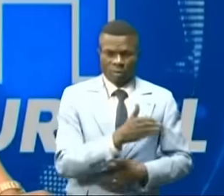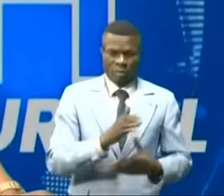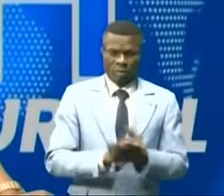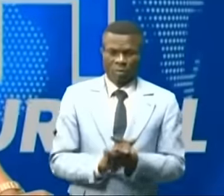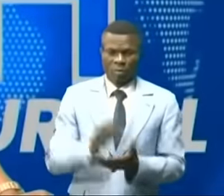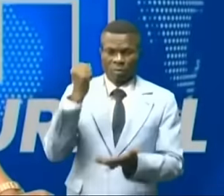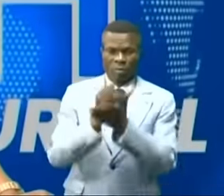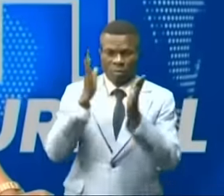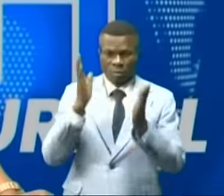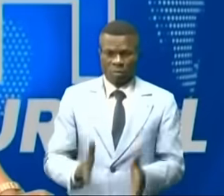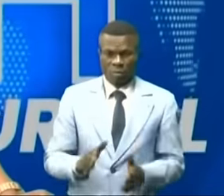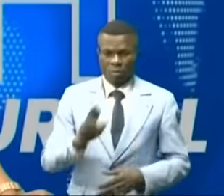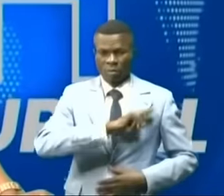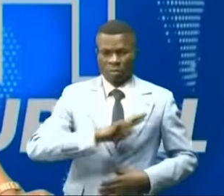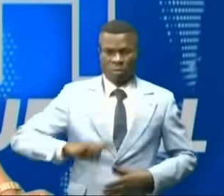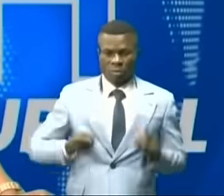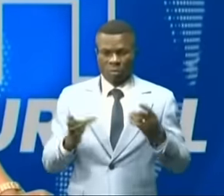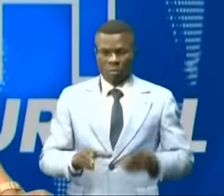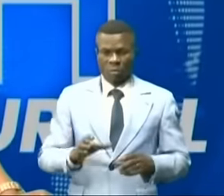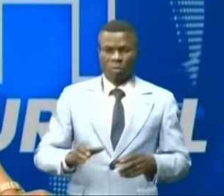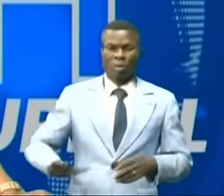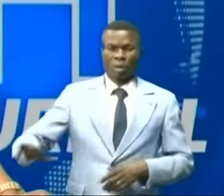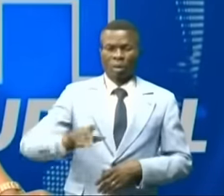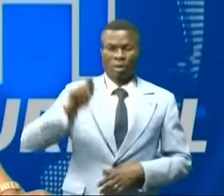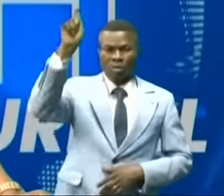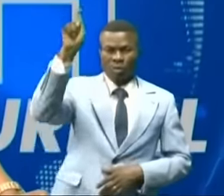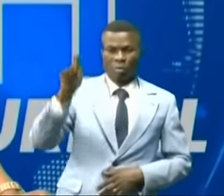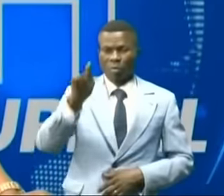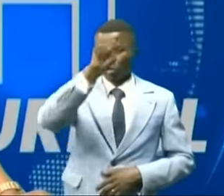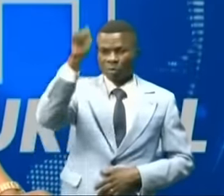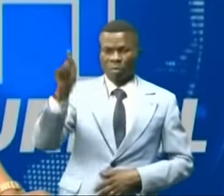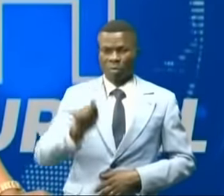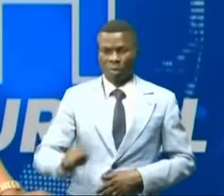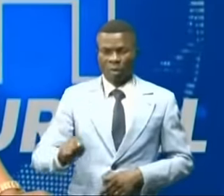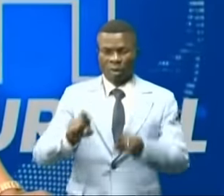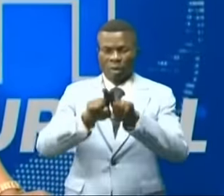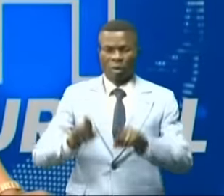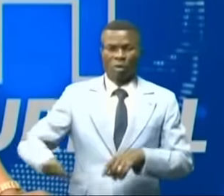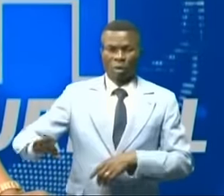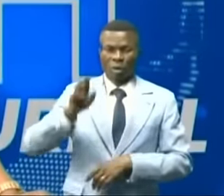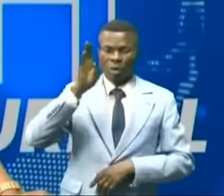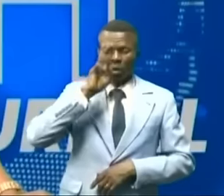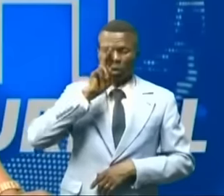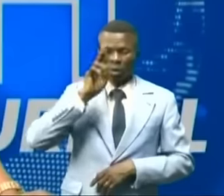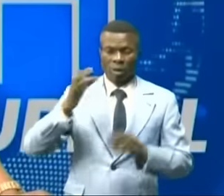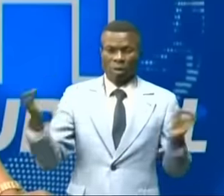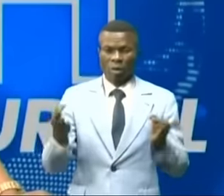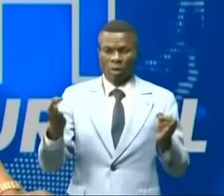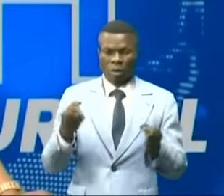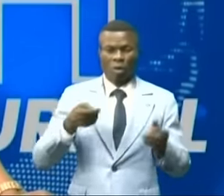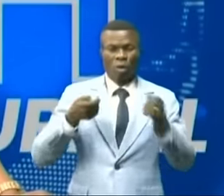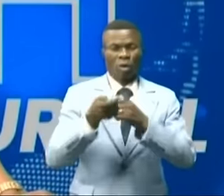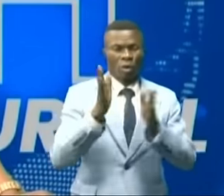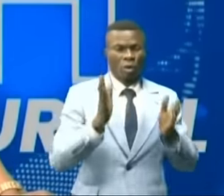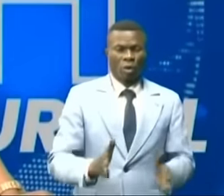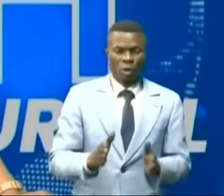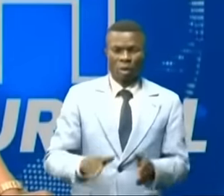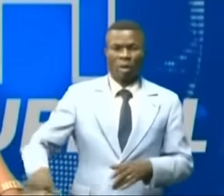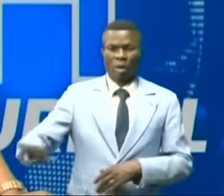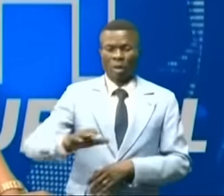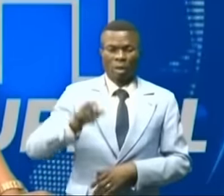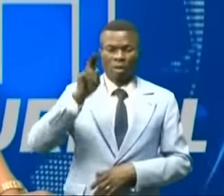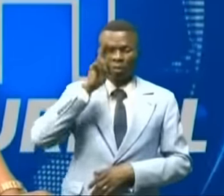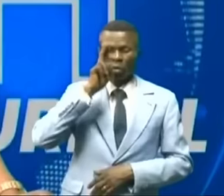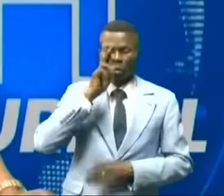Les ambassades de la RDC en Tanzanie et au Nigeria ont commémoré le génocide. Au Nigeria, une